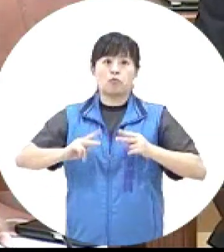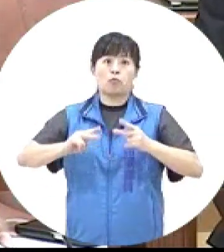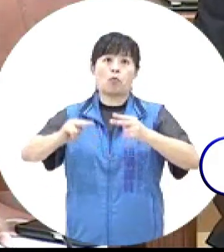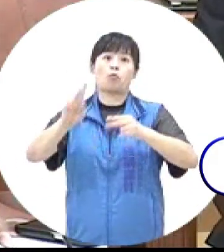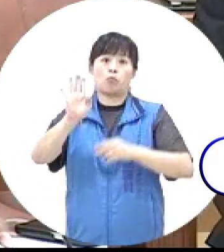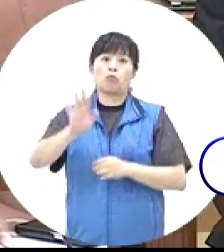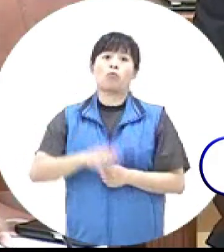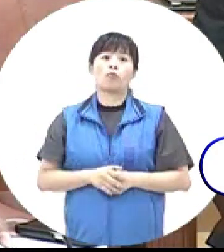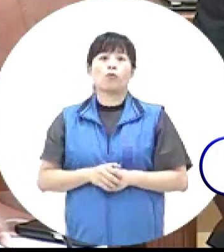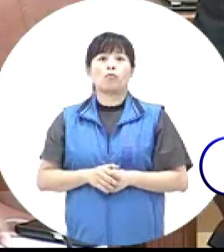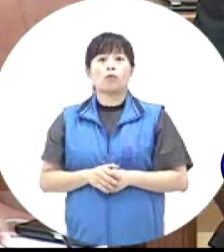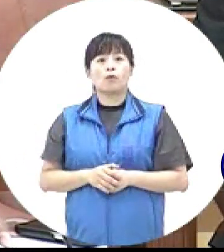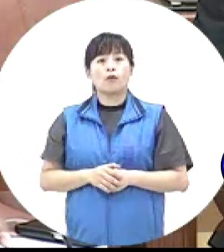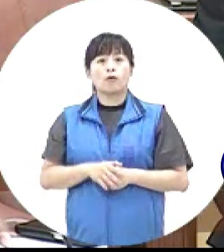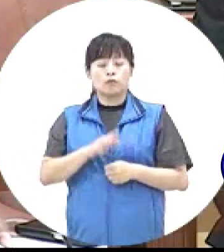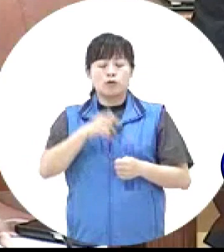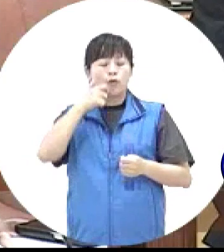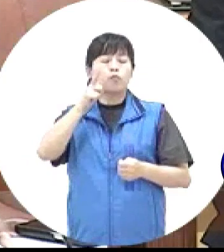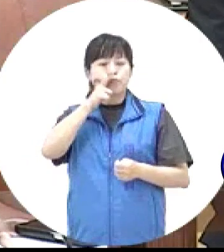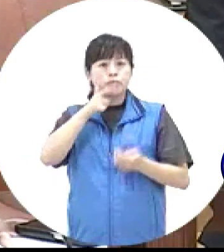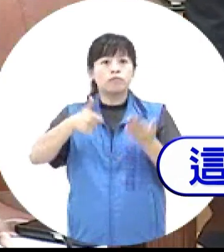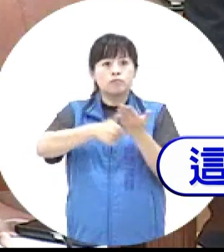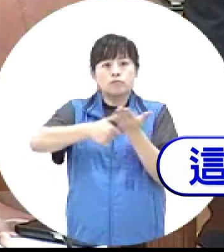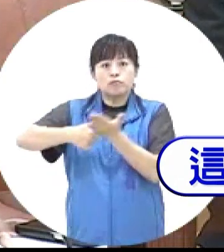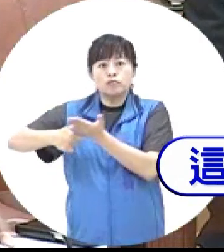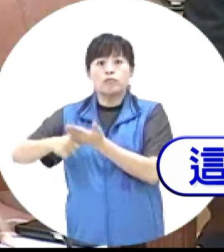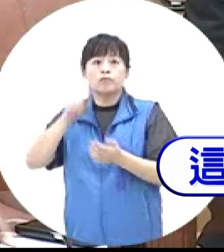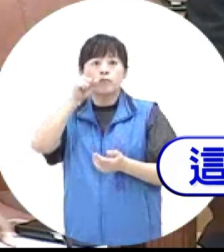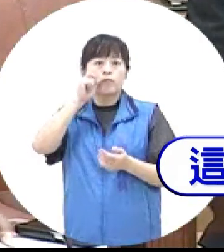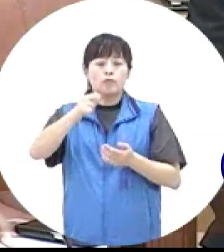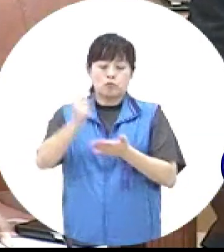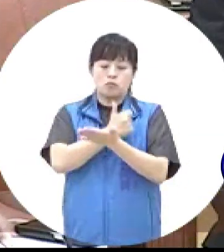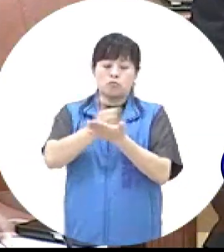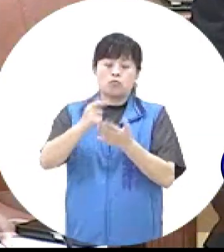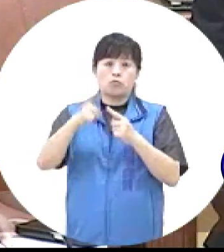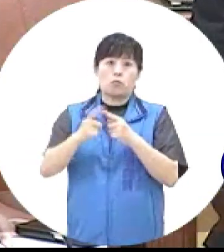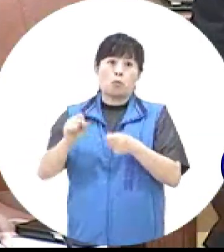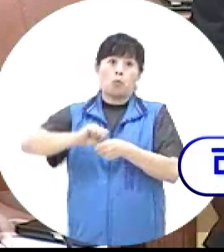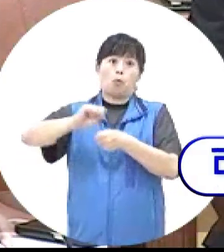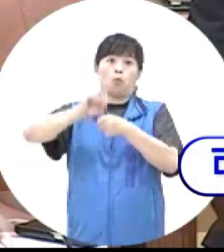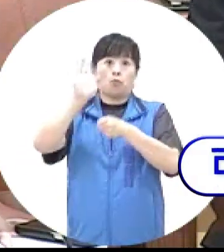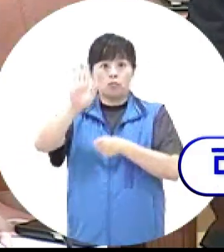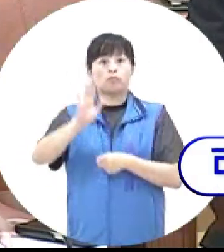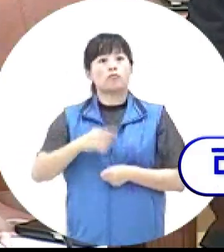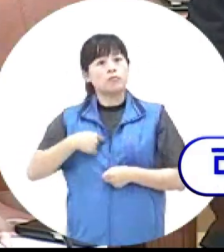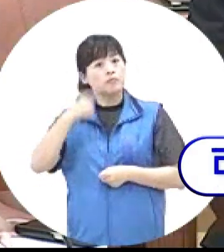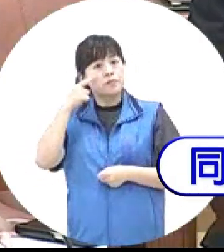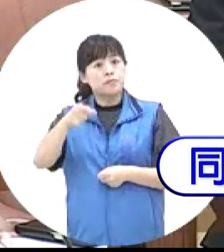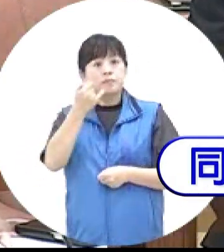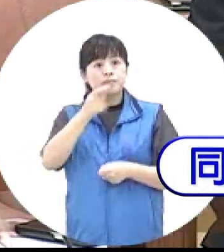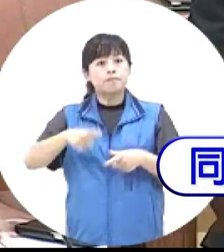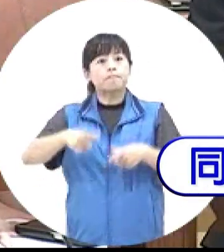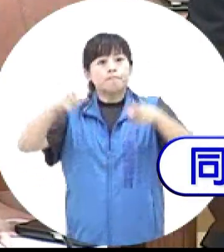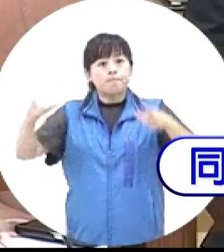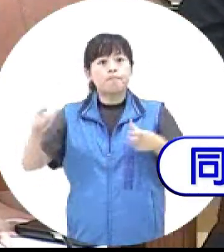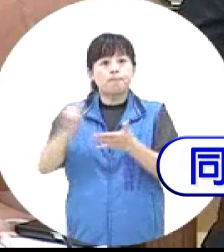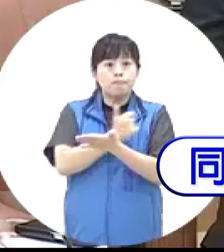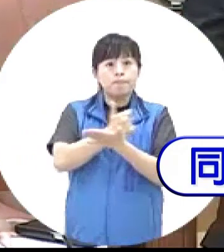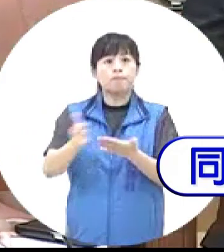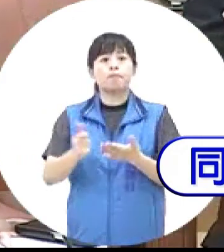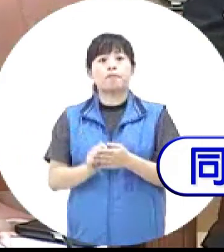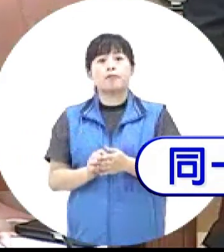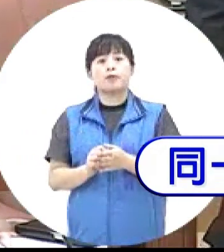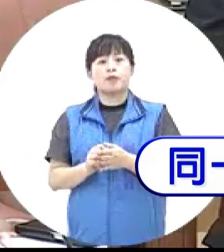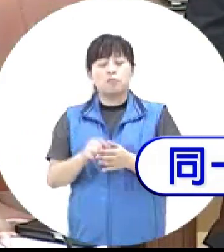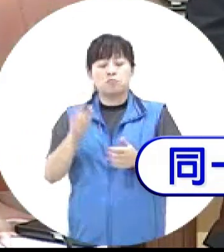我们在尤其在定期月票这个推动之后，这个运量一直在上来。那我想这一部分可不可以扩大运量啊？同样一个产值